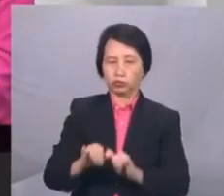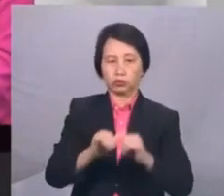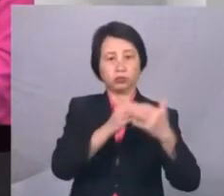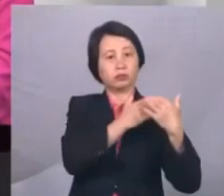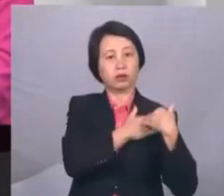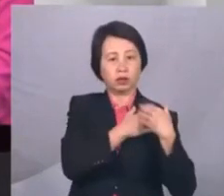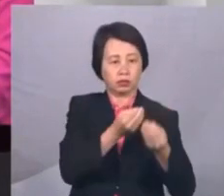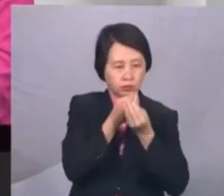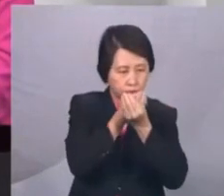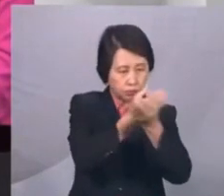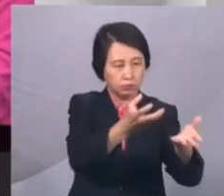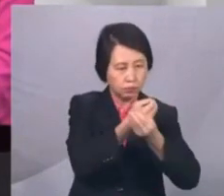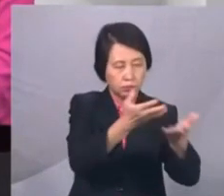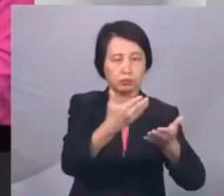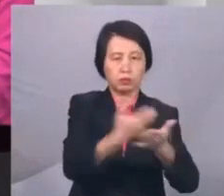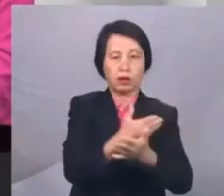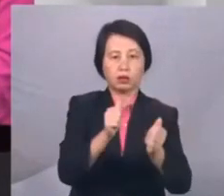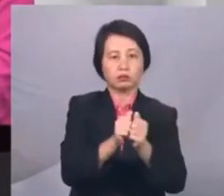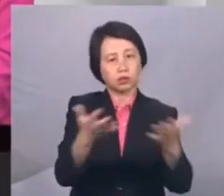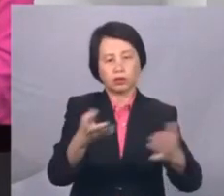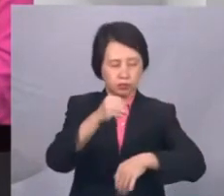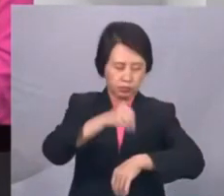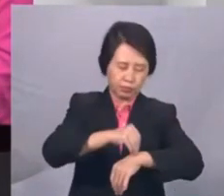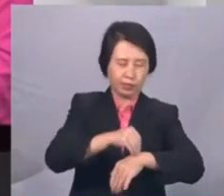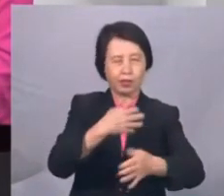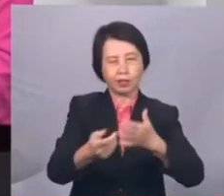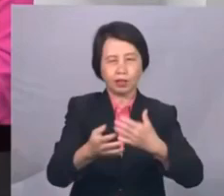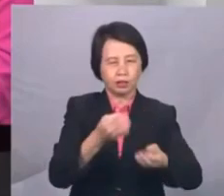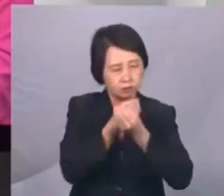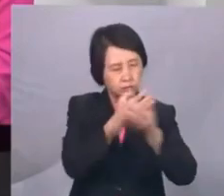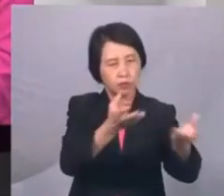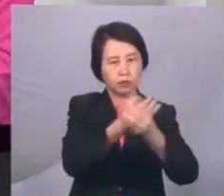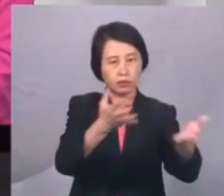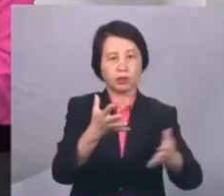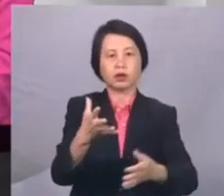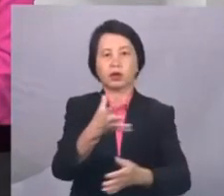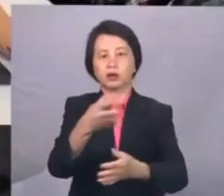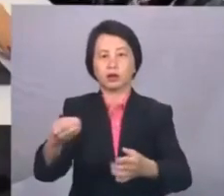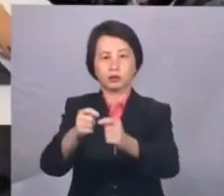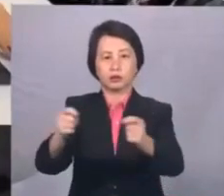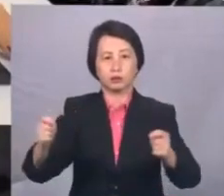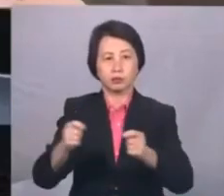berperanan menyampaikan maklumat terkini tanpa mengira masa dan tempat